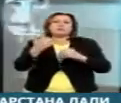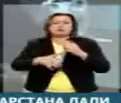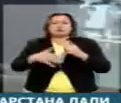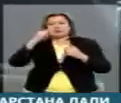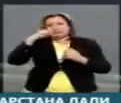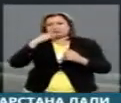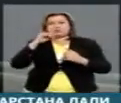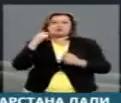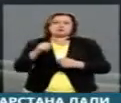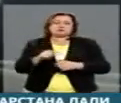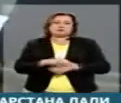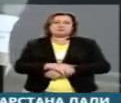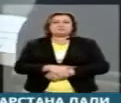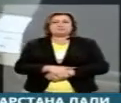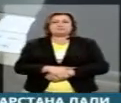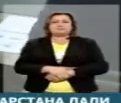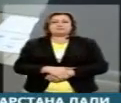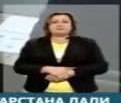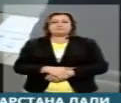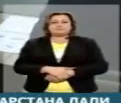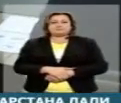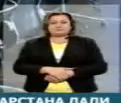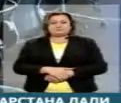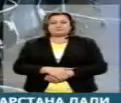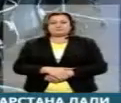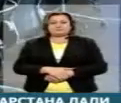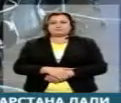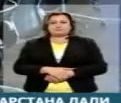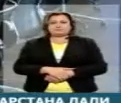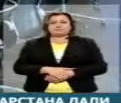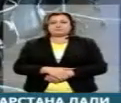Казахстаном и Россией. Лина Карелина, Руслан Джабаев, Жаслан Сыздыков, телеканал «Кустанай».